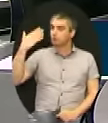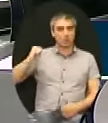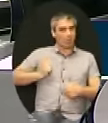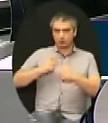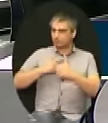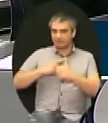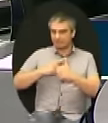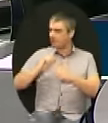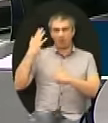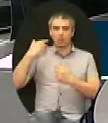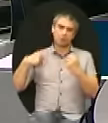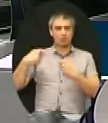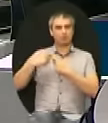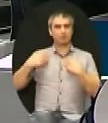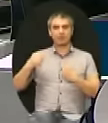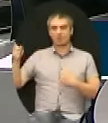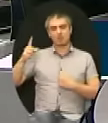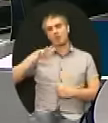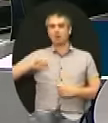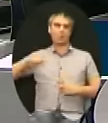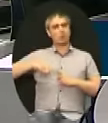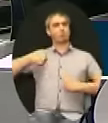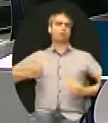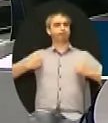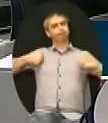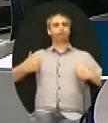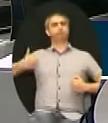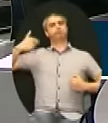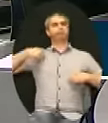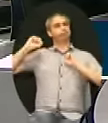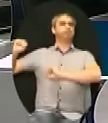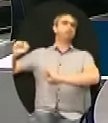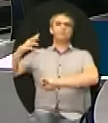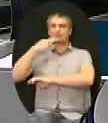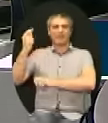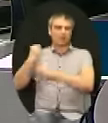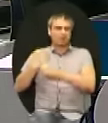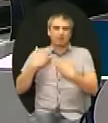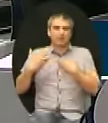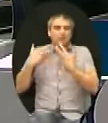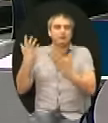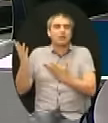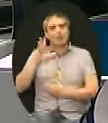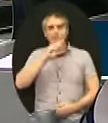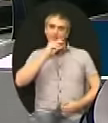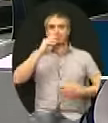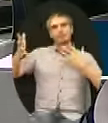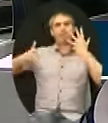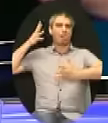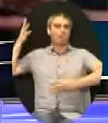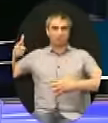ולא היו בהכרח אנשים ביטחוניים, שלקחו את הפטריוטיות ועשו את הפטריוטיות מצועצעת של אנשים שמדברים